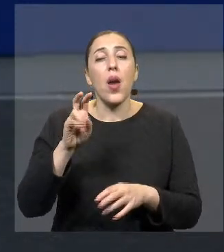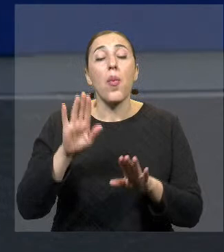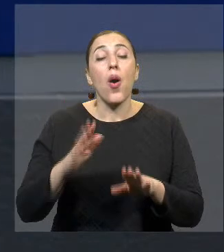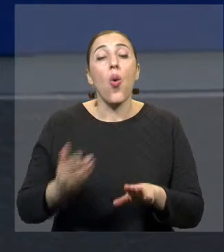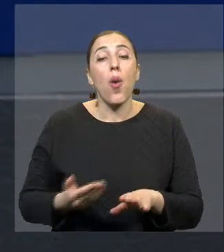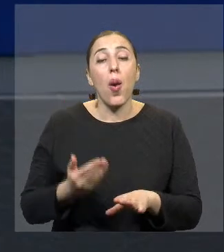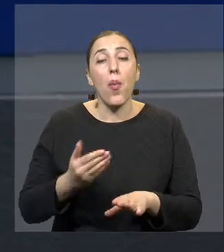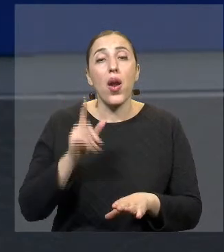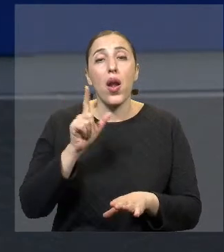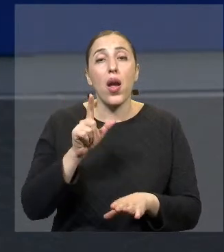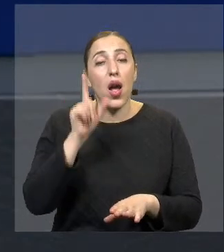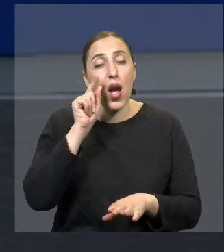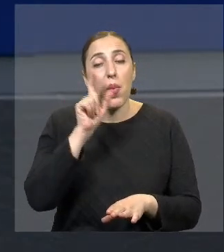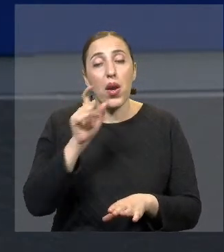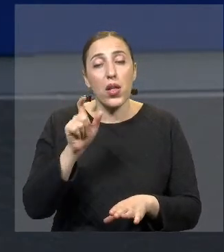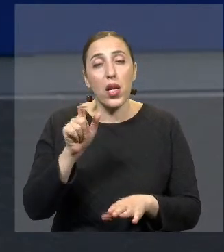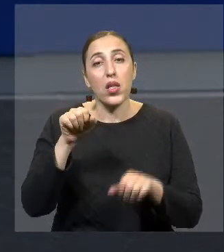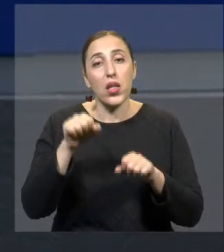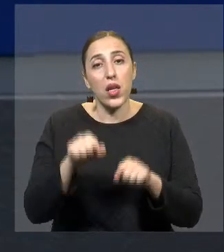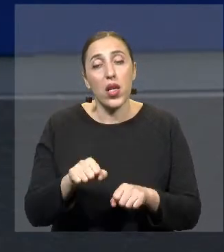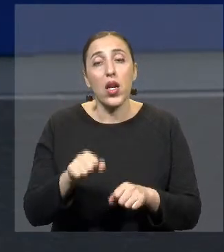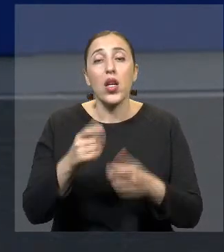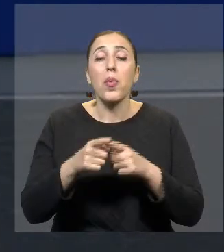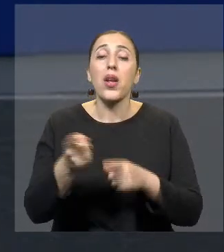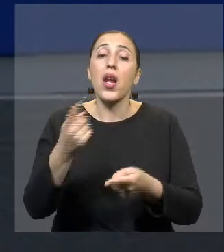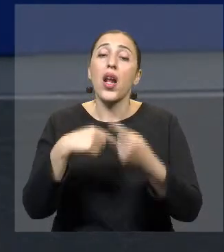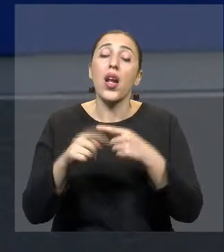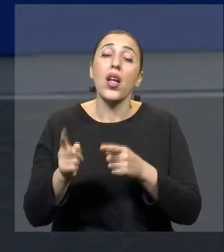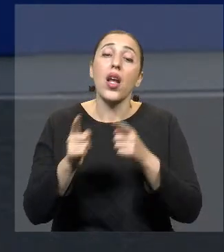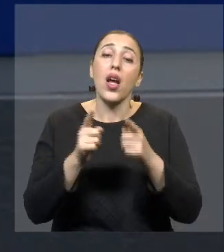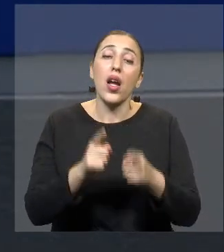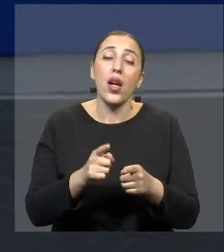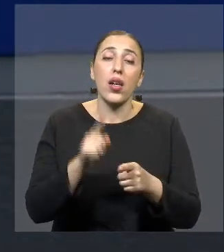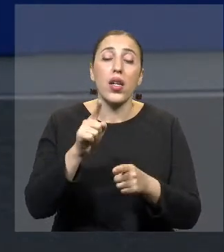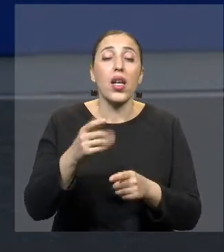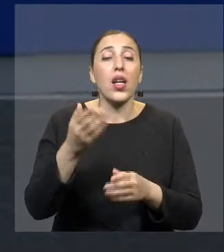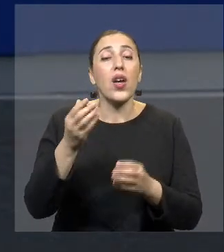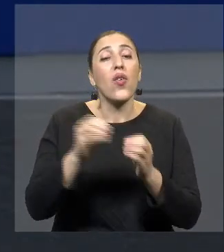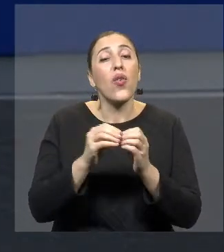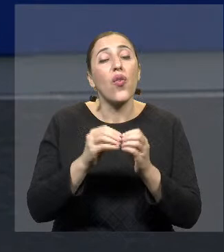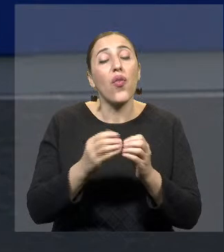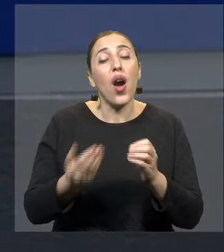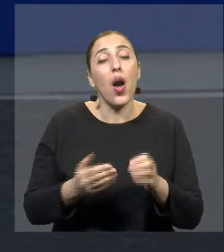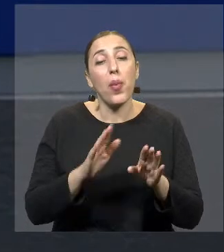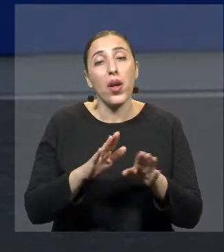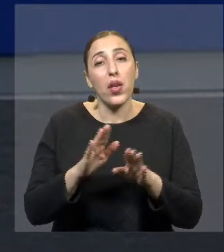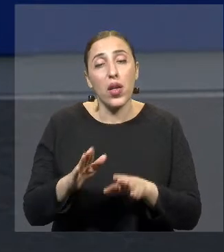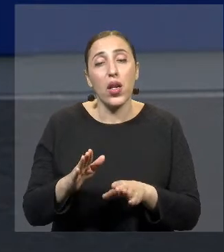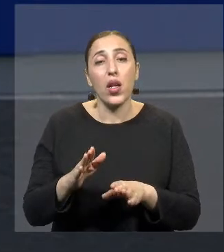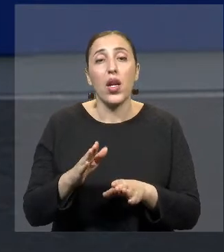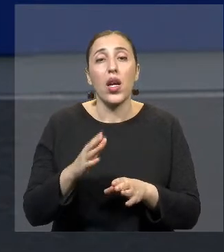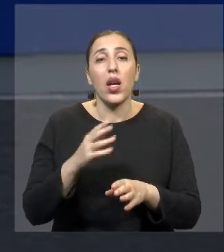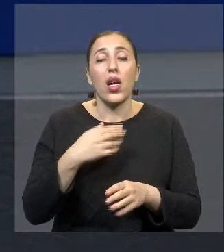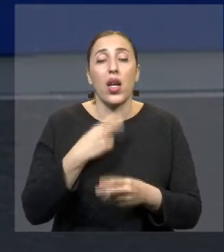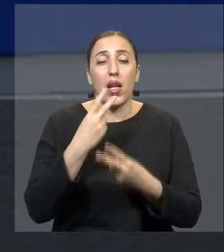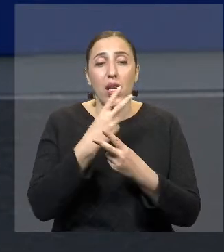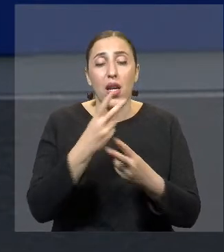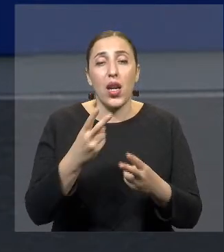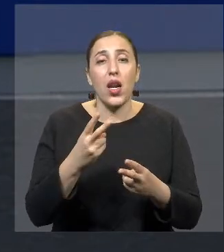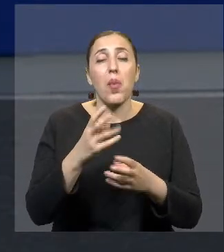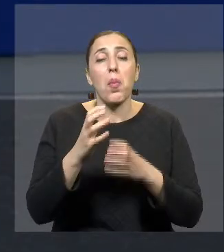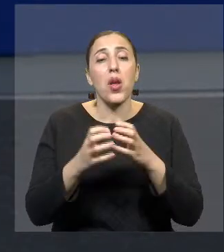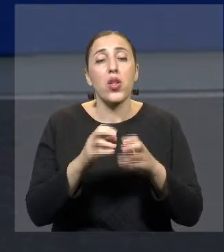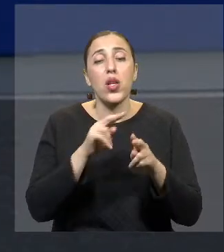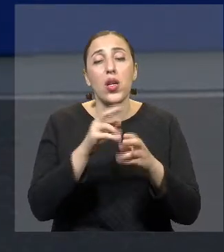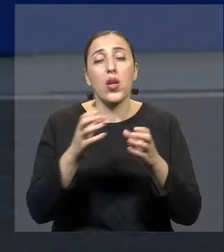այդ թվոմ տեղահանվացների վերադարծի իրավունքը իրենց նախգին բնակավայր էր։ Մենք տեսանելի միջազգային ներկայության կարիք